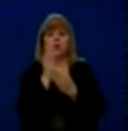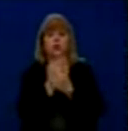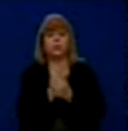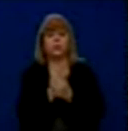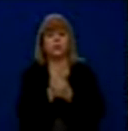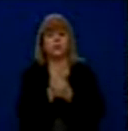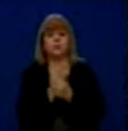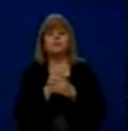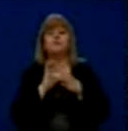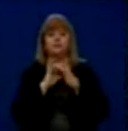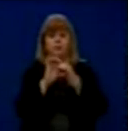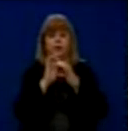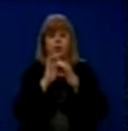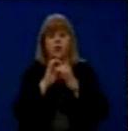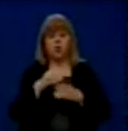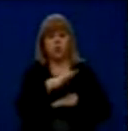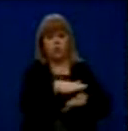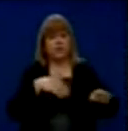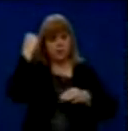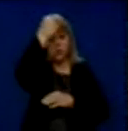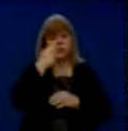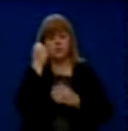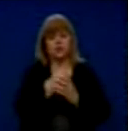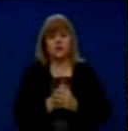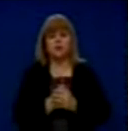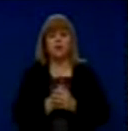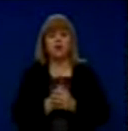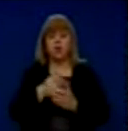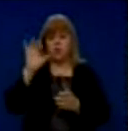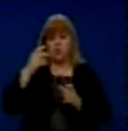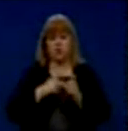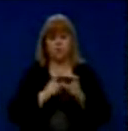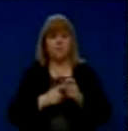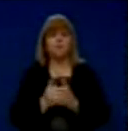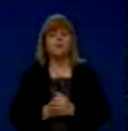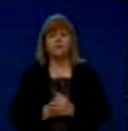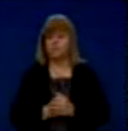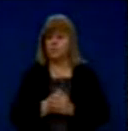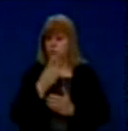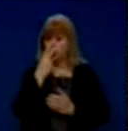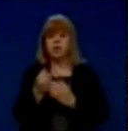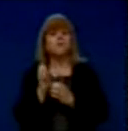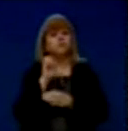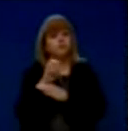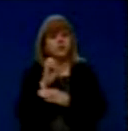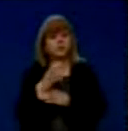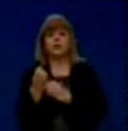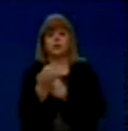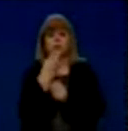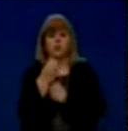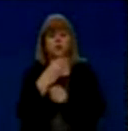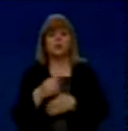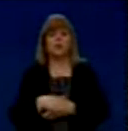mbi partneritetin mes Kuvendit Kosovës dhe shoqërisë civile, duke i konsultuar organizatat